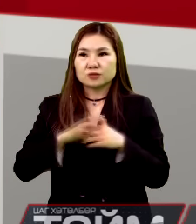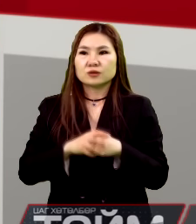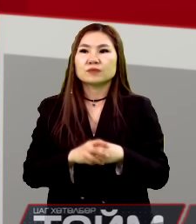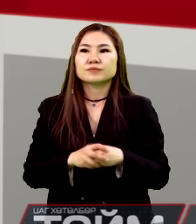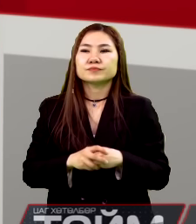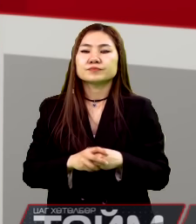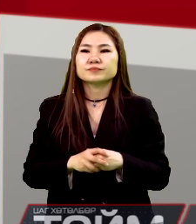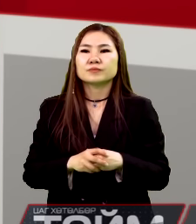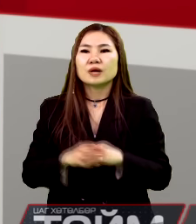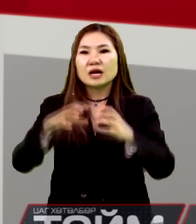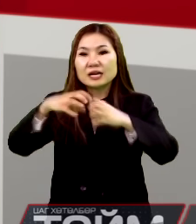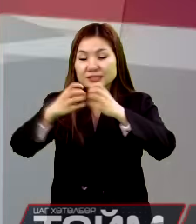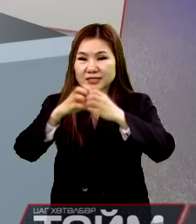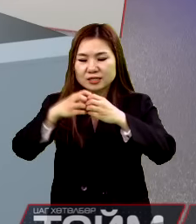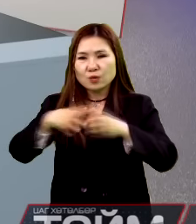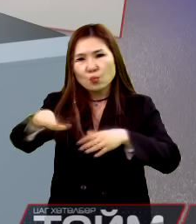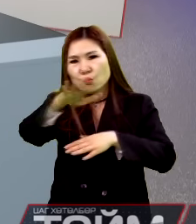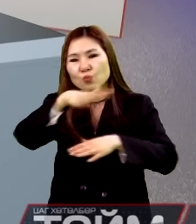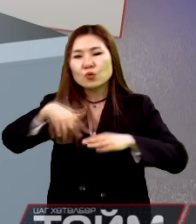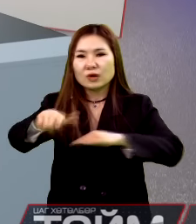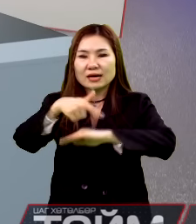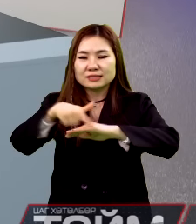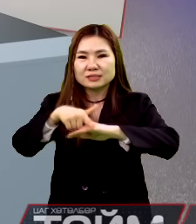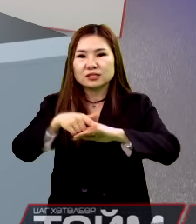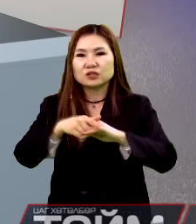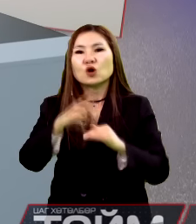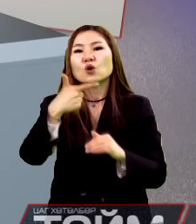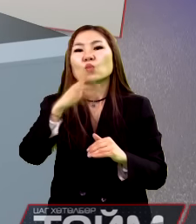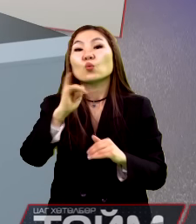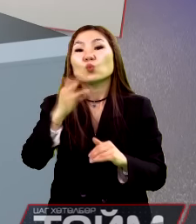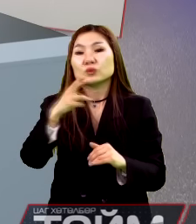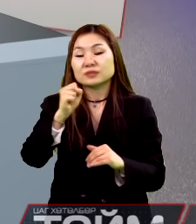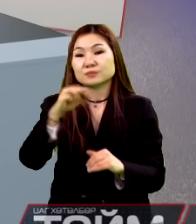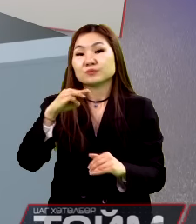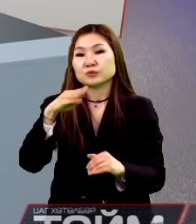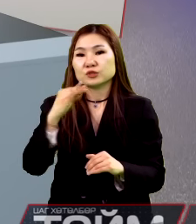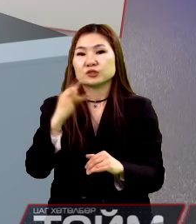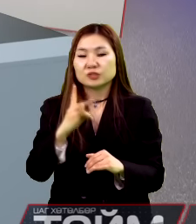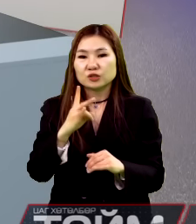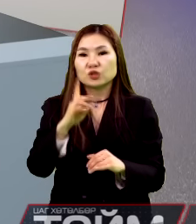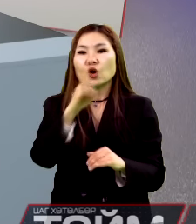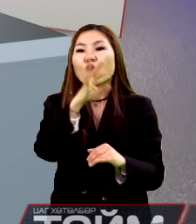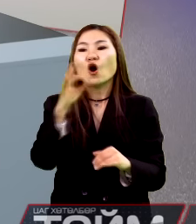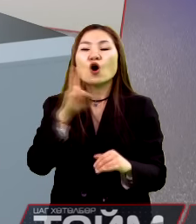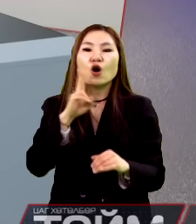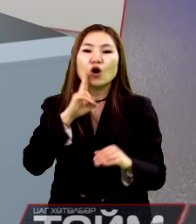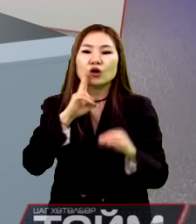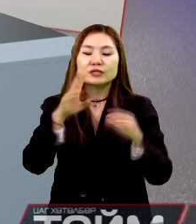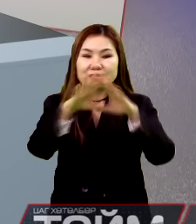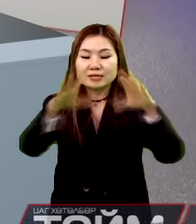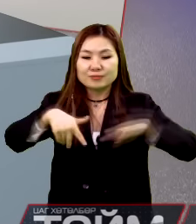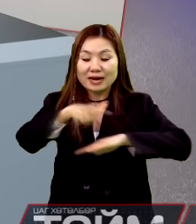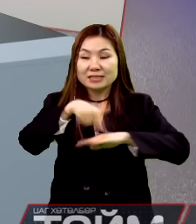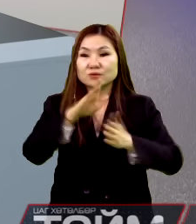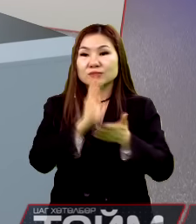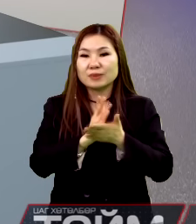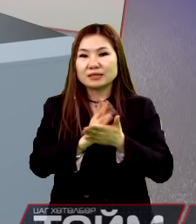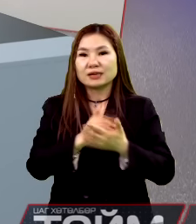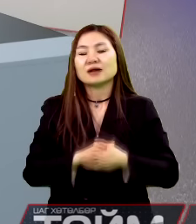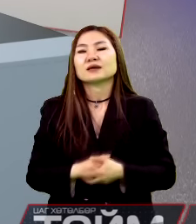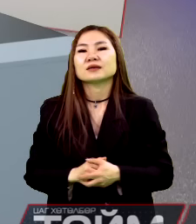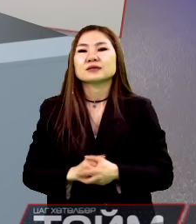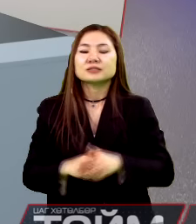очисон, улс оронд очисон. Би Нью-Йоркт очисон чинь гудамжинд нь хоол байсан. Ингээд байж л байдаг. Тэр нь угаасаа их гоё л байдаг шүү дээ. Тэр яг гэрэл мэрэлтэй ингээд гоё